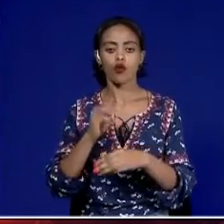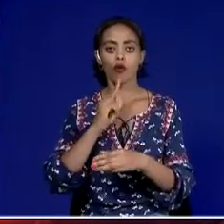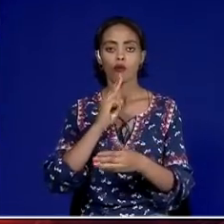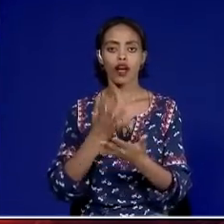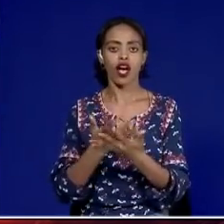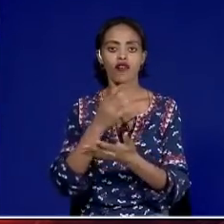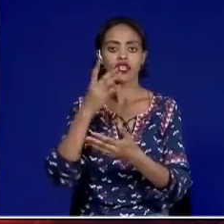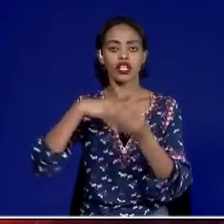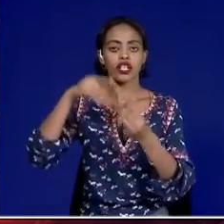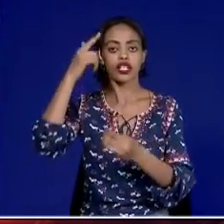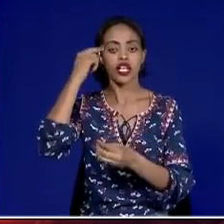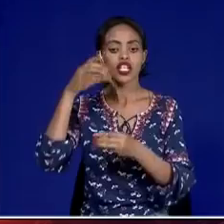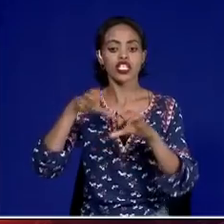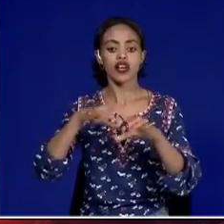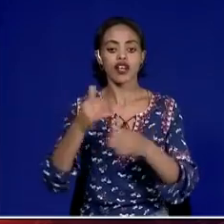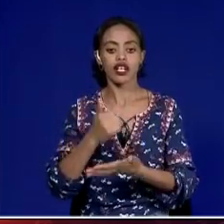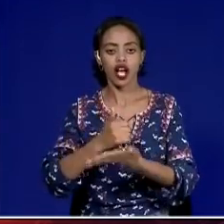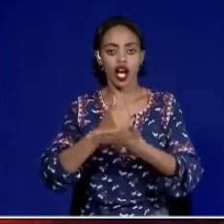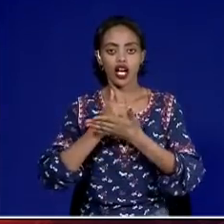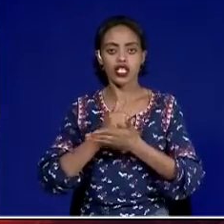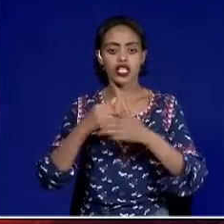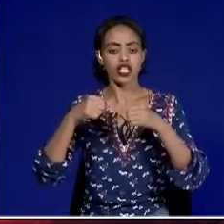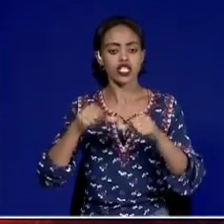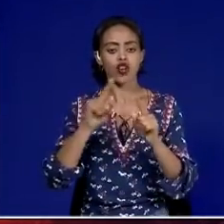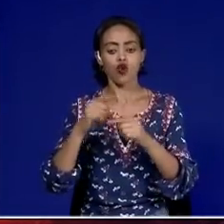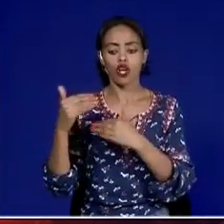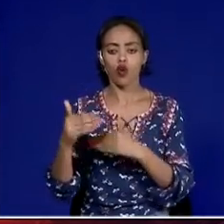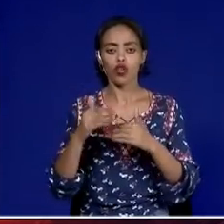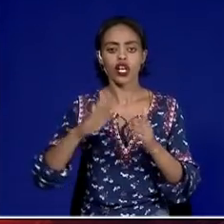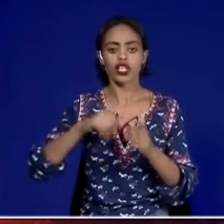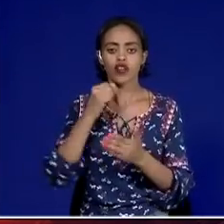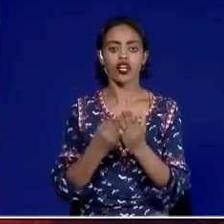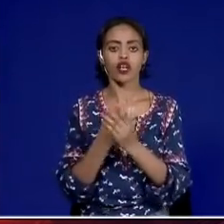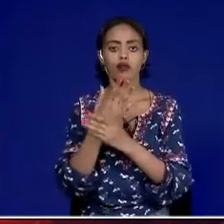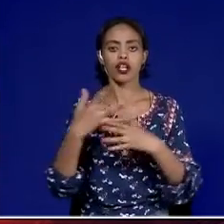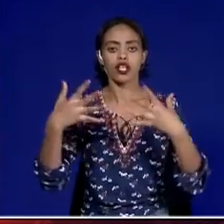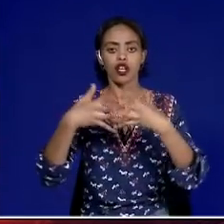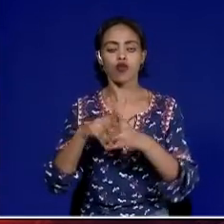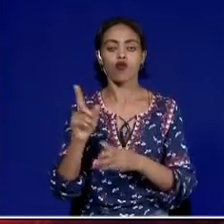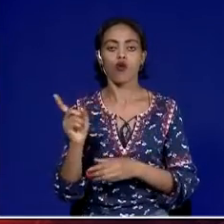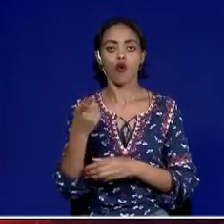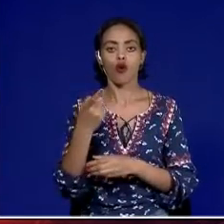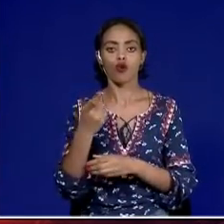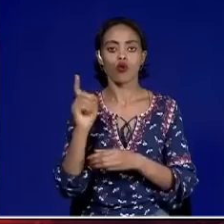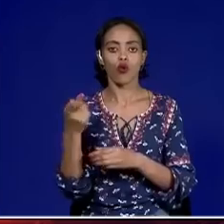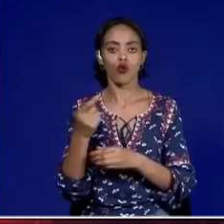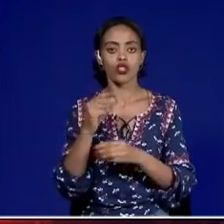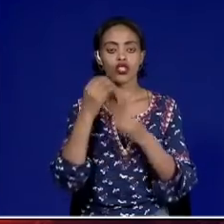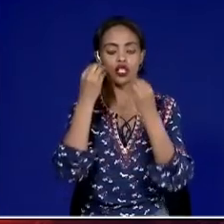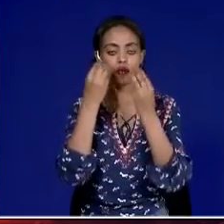التقراي ازيز قبر لنا حقز قصالوون كاوغورنا كاي تلفن هاي لمعات اغرنا مخانو نقهوون انتنا